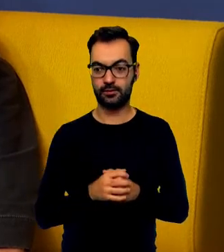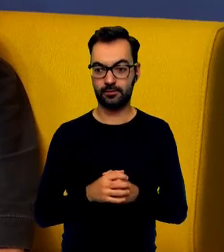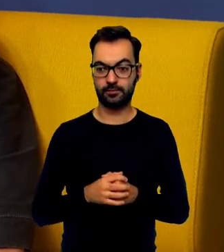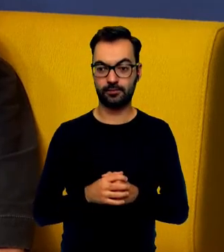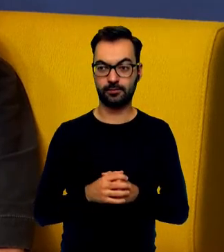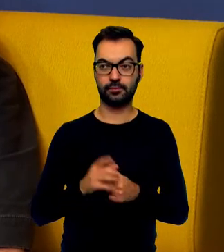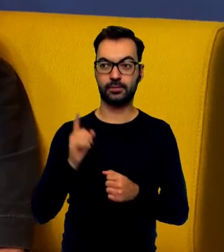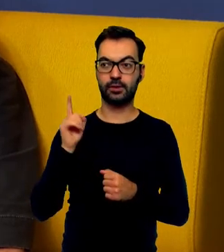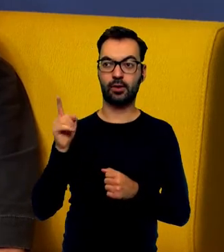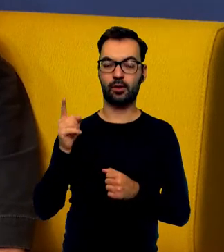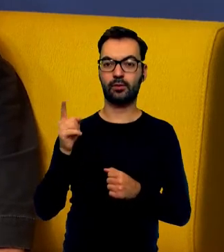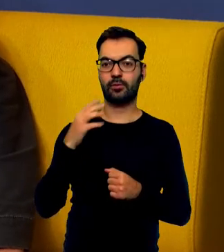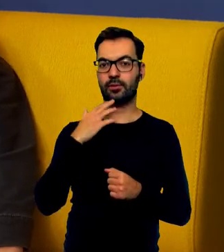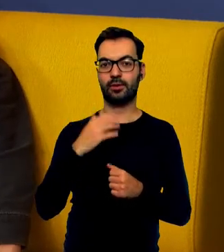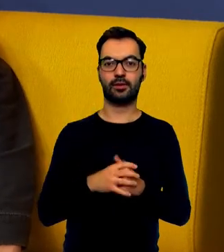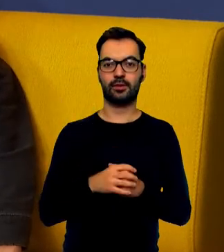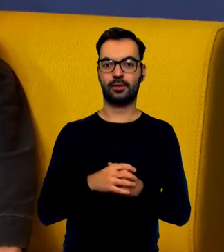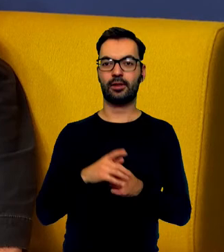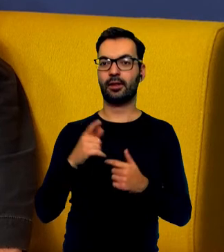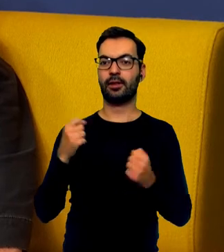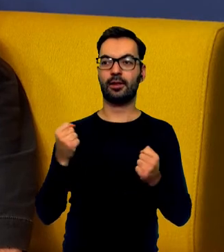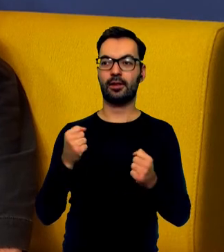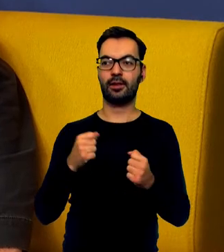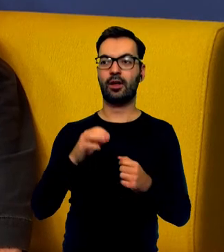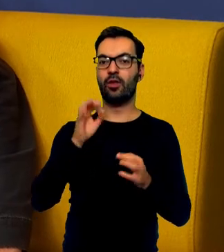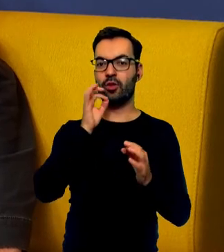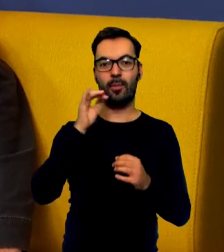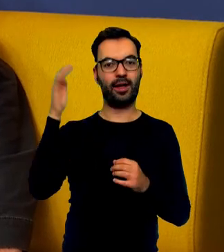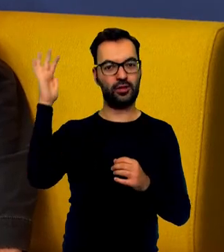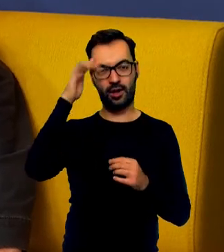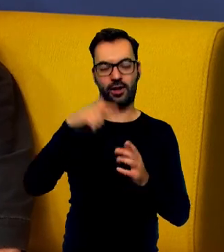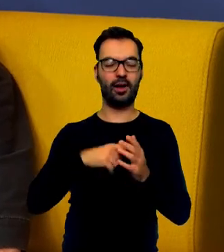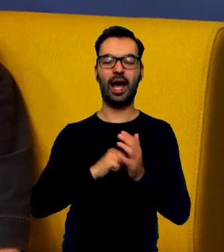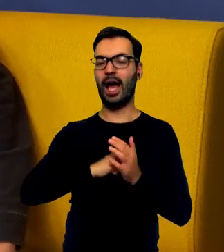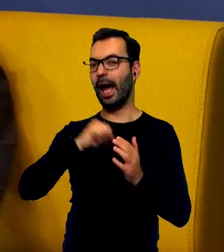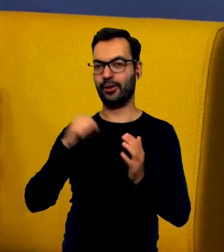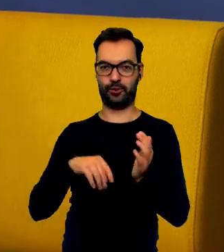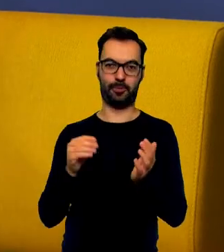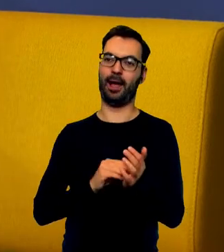on mawiał, że nie ma nic bardziej praktycznego niż dobra teoria.